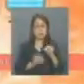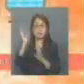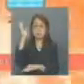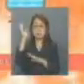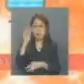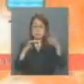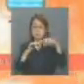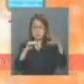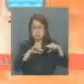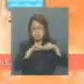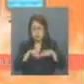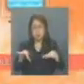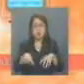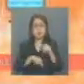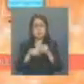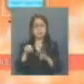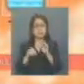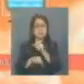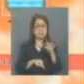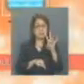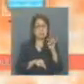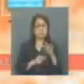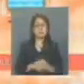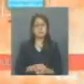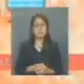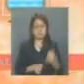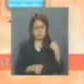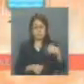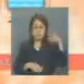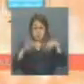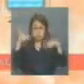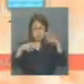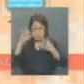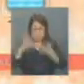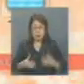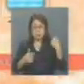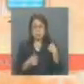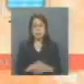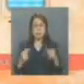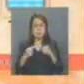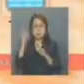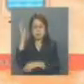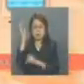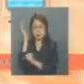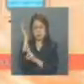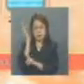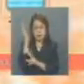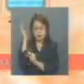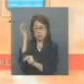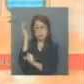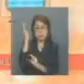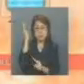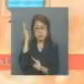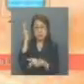จายถึงเกือบทั่วไปร้อยละ 40-70 ของพื้นที่และมีฝนตกหนักบางแห่งบริเวณจังหวัดสุราษฎร์ธานีนครศรีธรรมราชพั